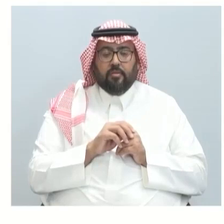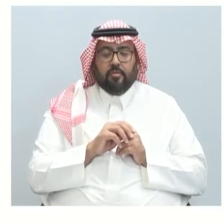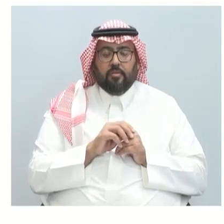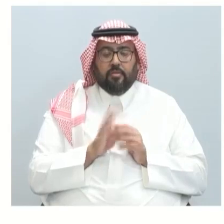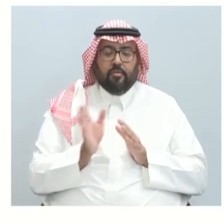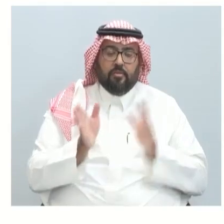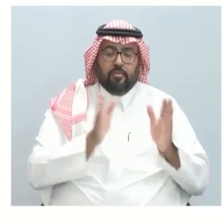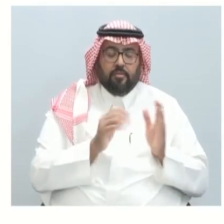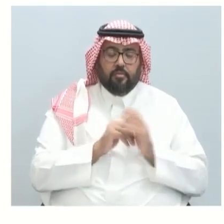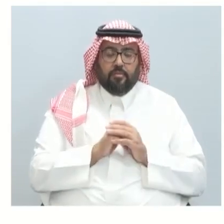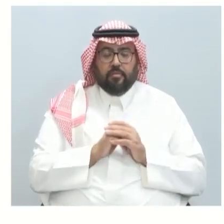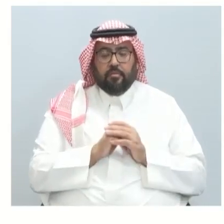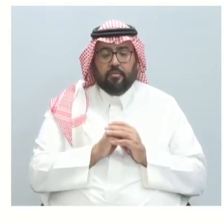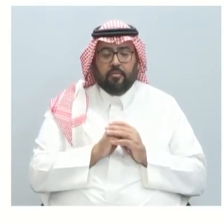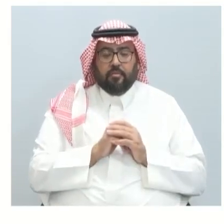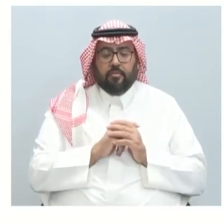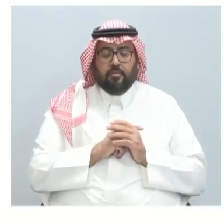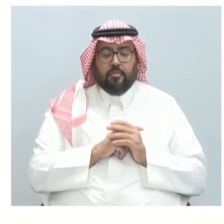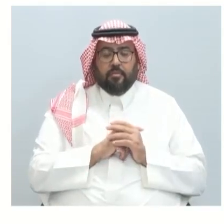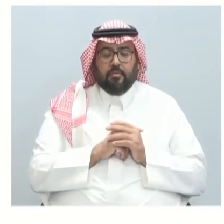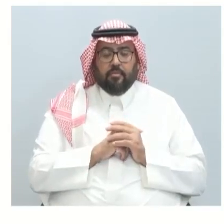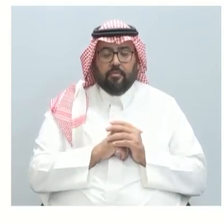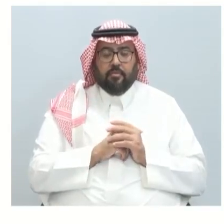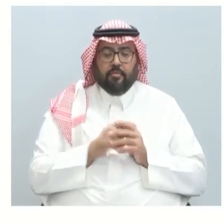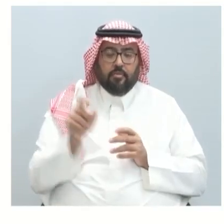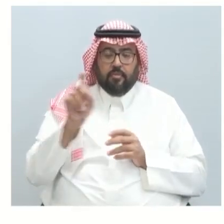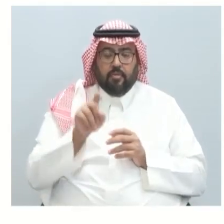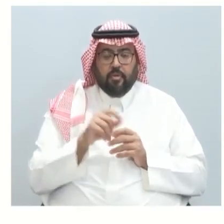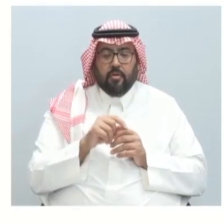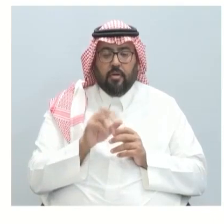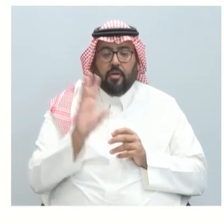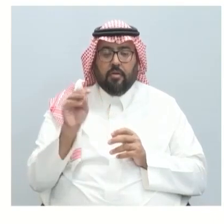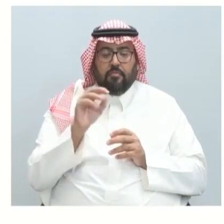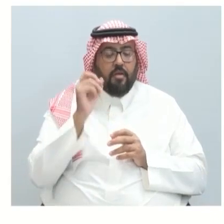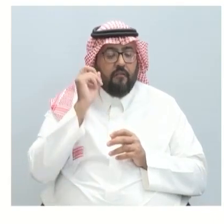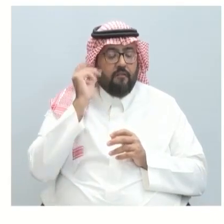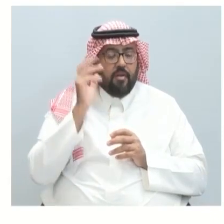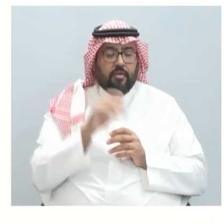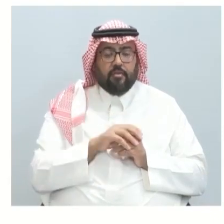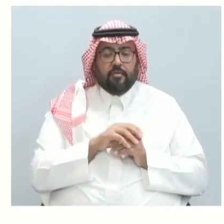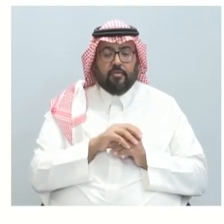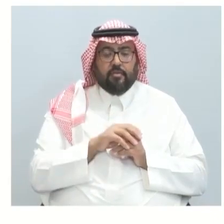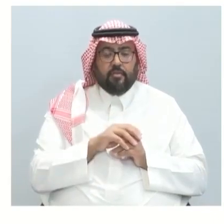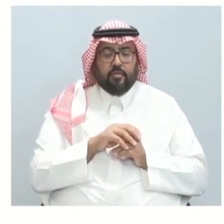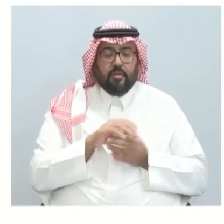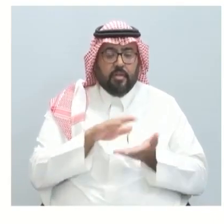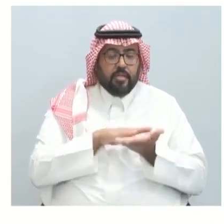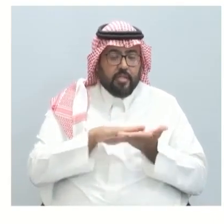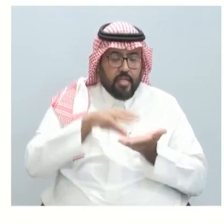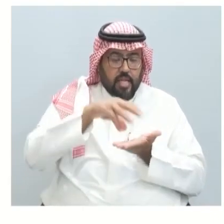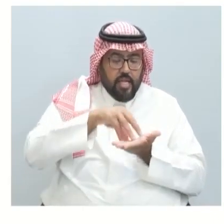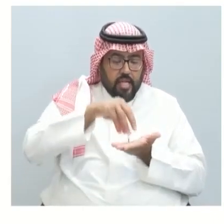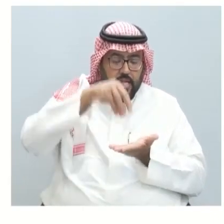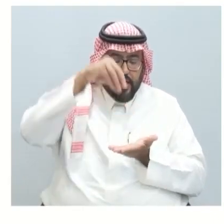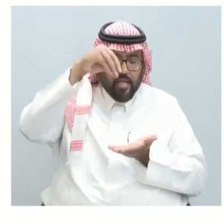السؤال الان ننتقل واياكم الى السؤال الثاني بنفس الفكره ابنائي وبناتي حوط المجسمات التي